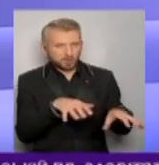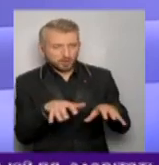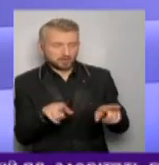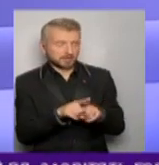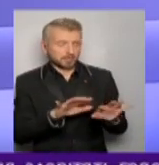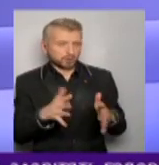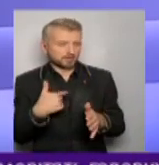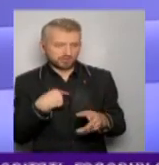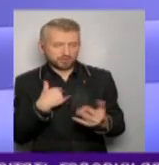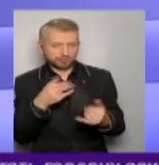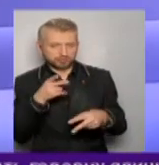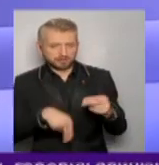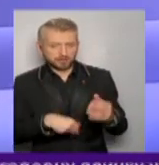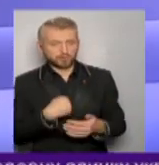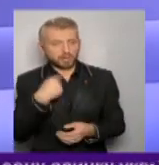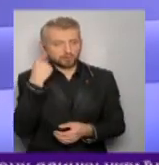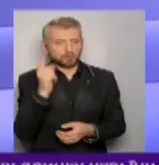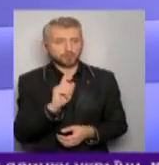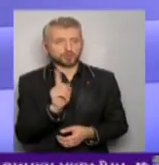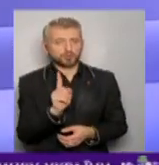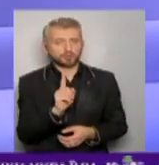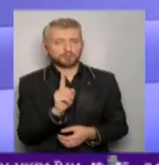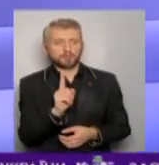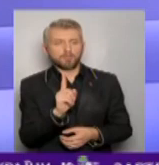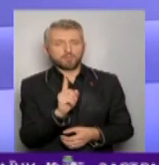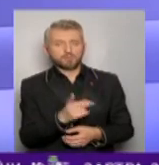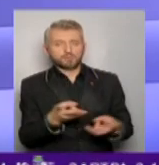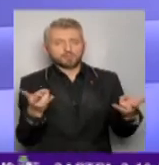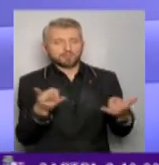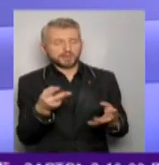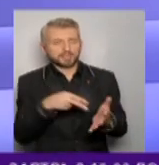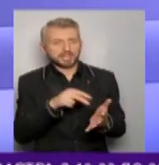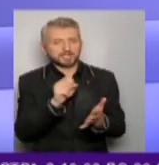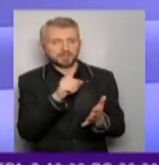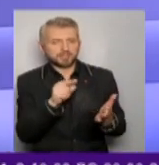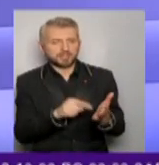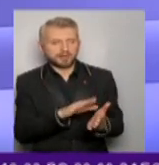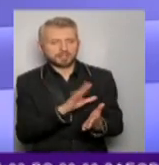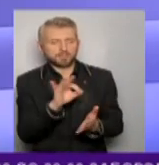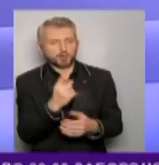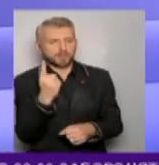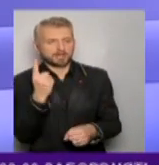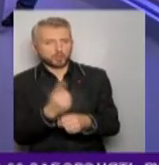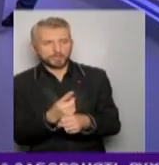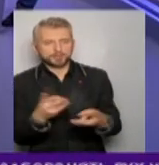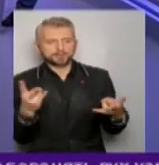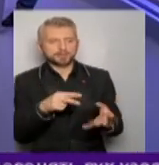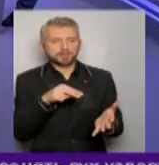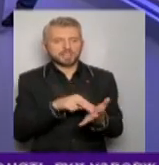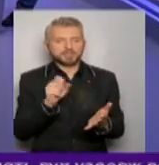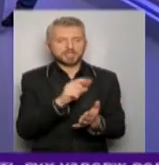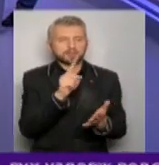я завершую. Я думаю, що треба ставити питання не про мораторій. Треба ставити